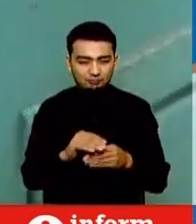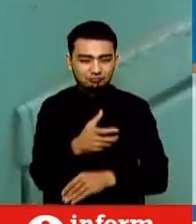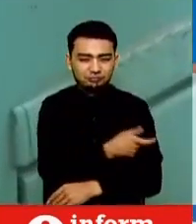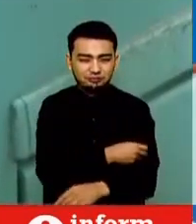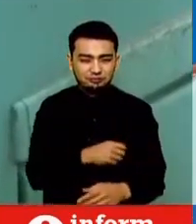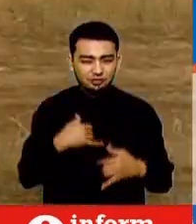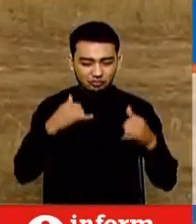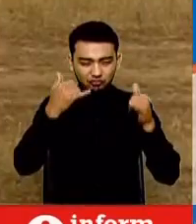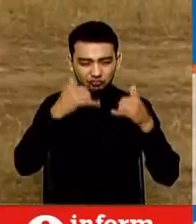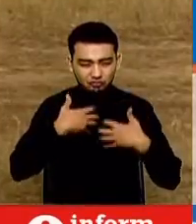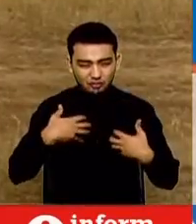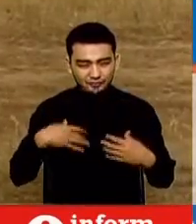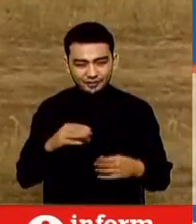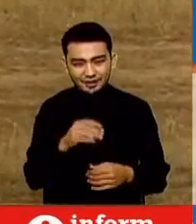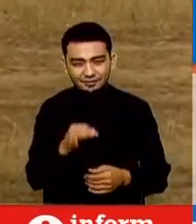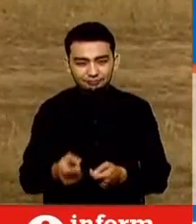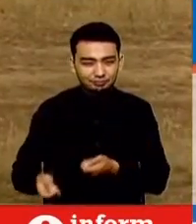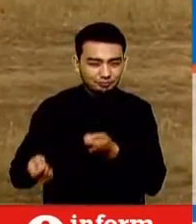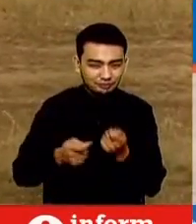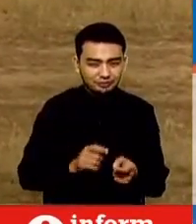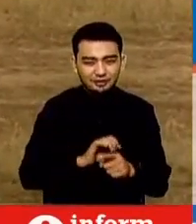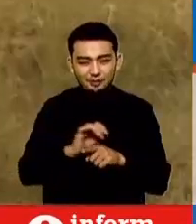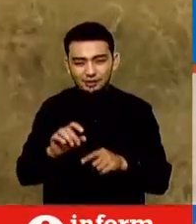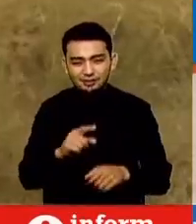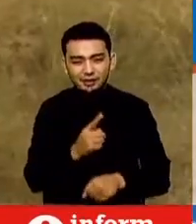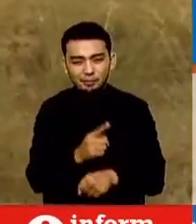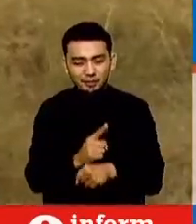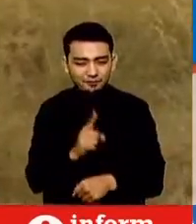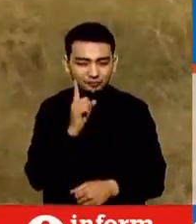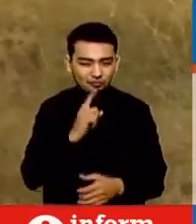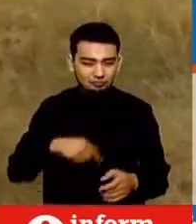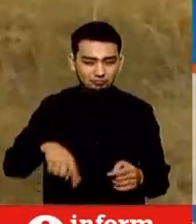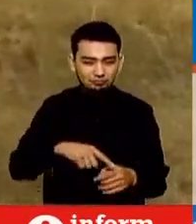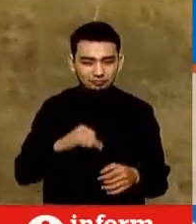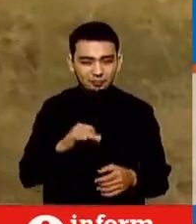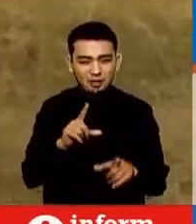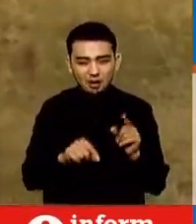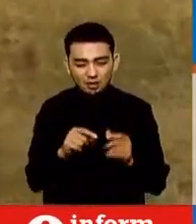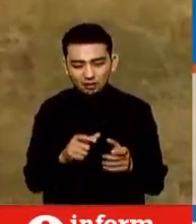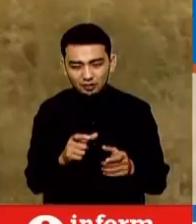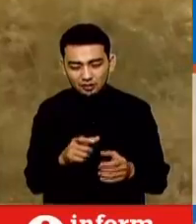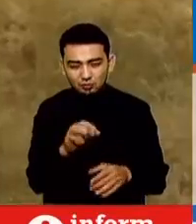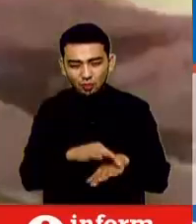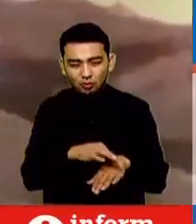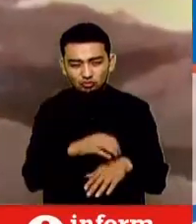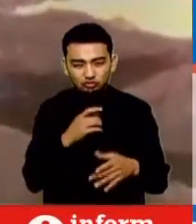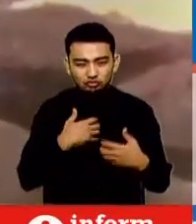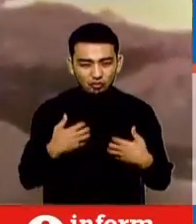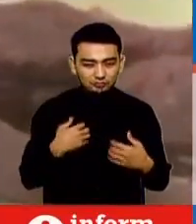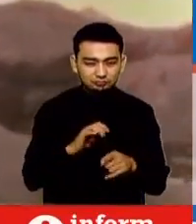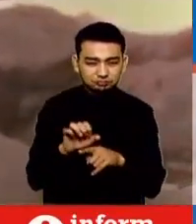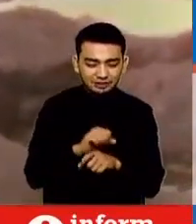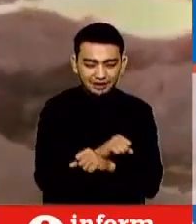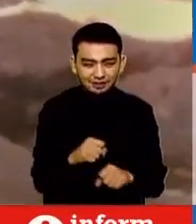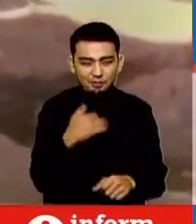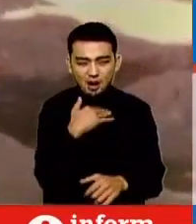не ограничено, но введен запрет на ввоз и вывоз скота, его перегон внутри хозяйств, использование молока больных животных, запрещен забой скота и